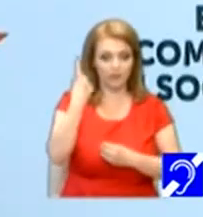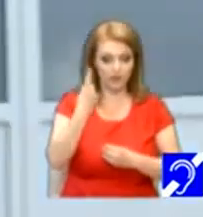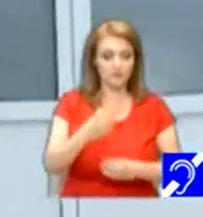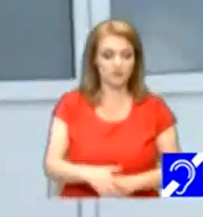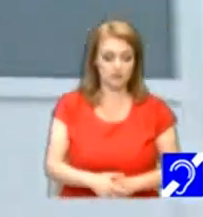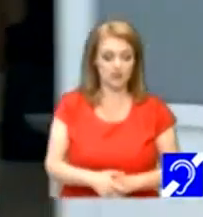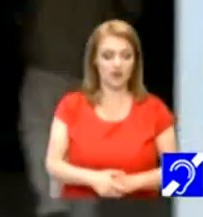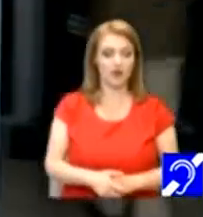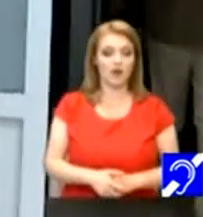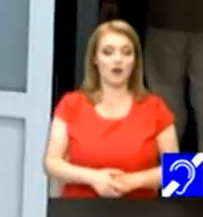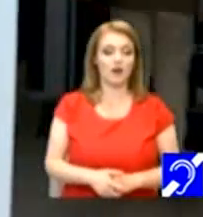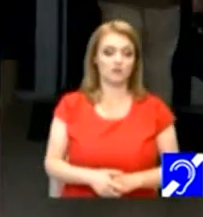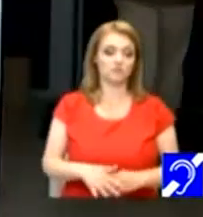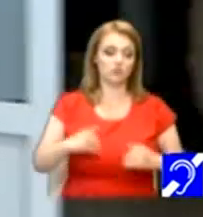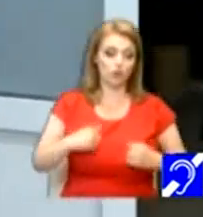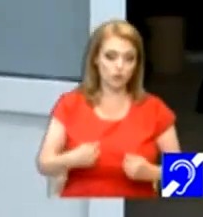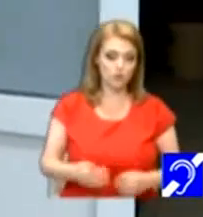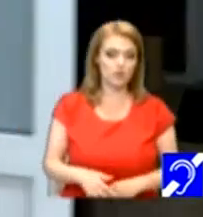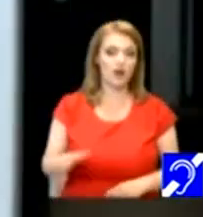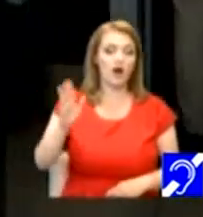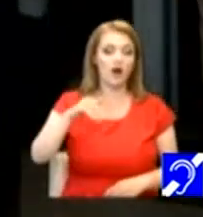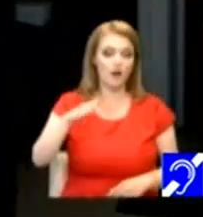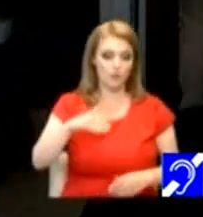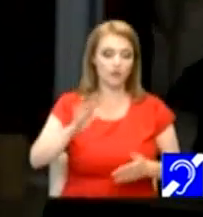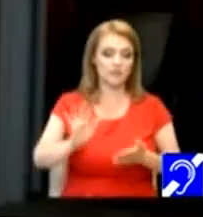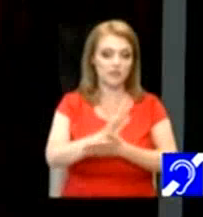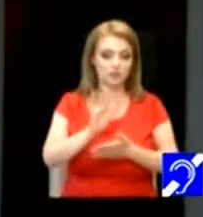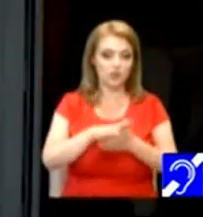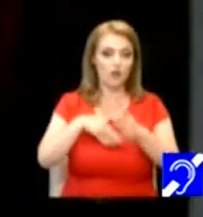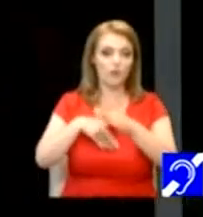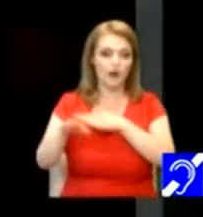Batrâncea. Apoi, presa a fost rugată să părăsească sediul PSRM.